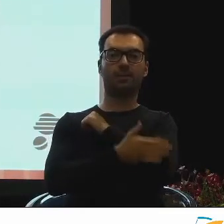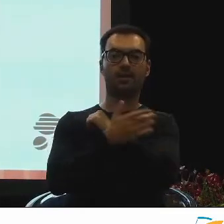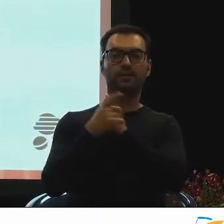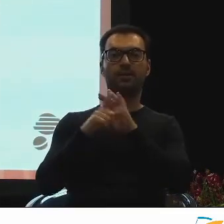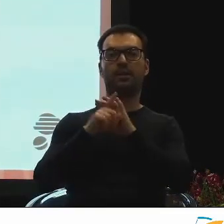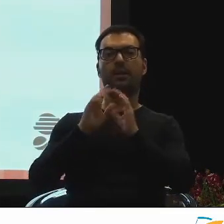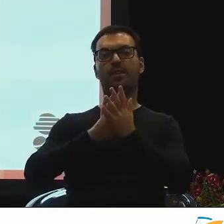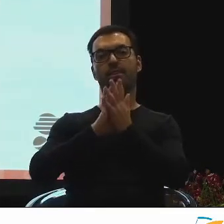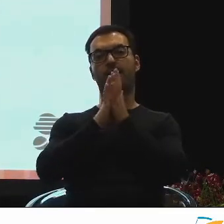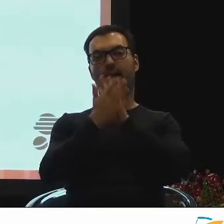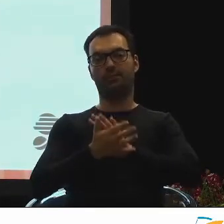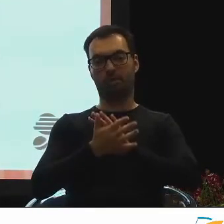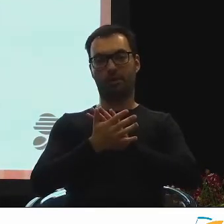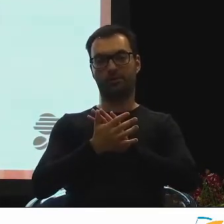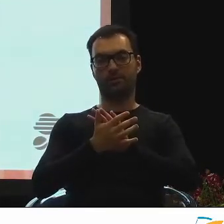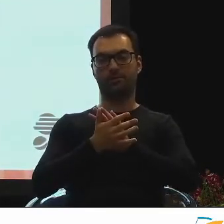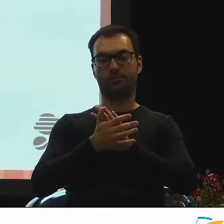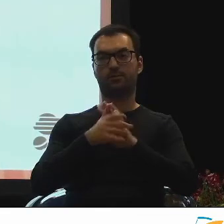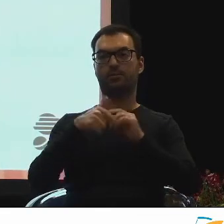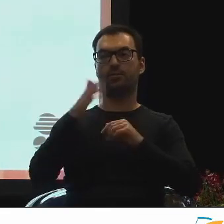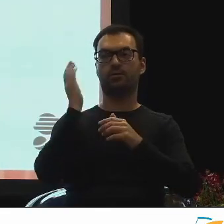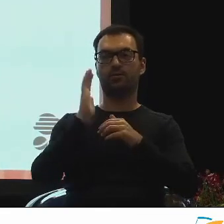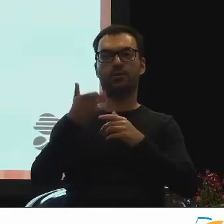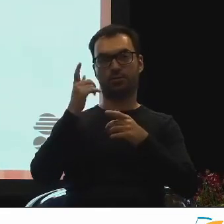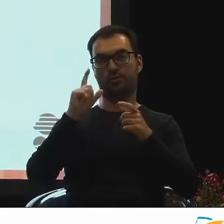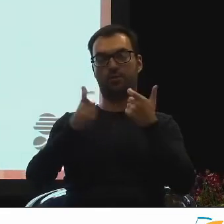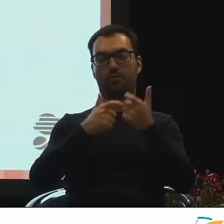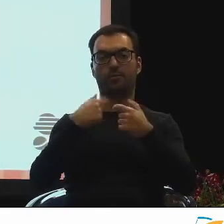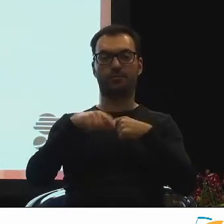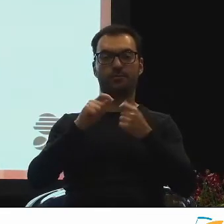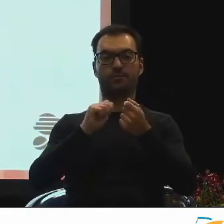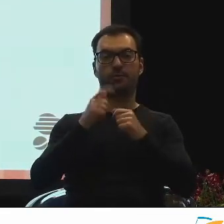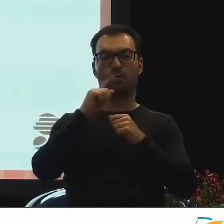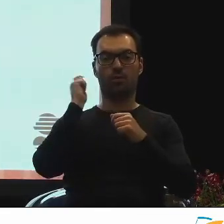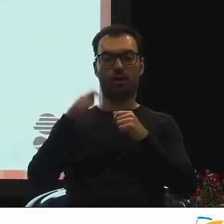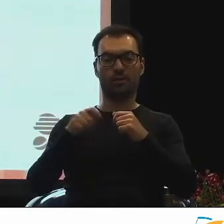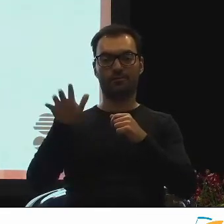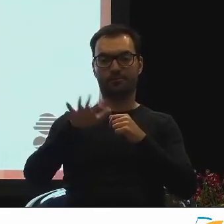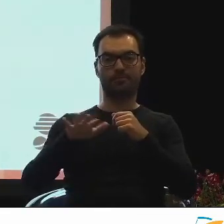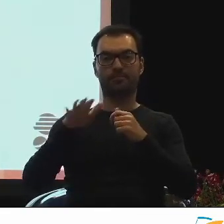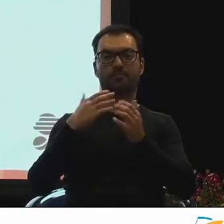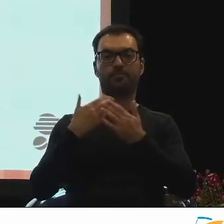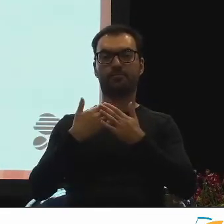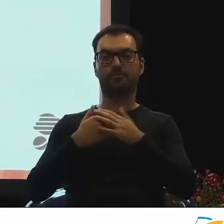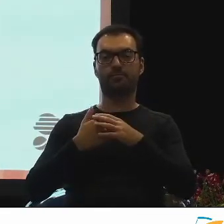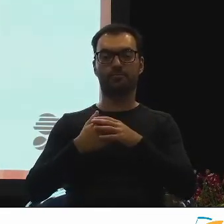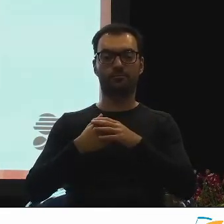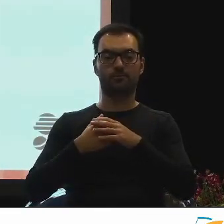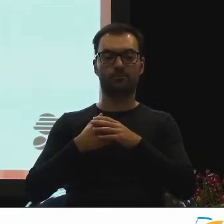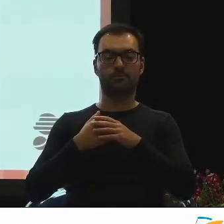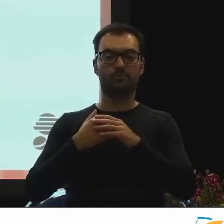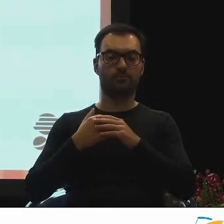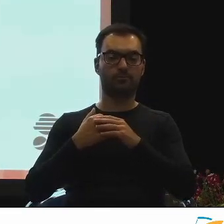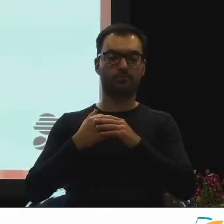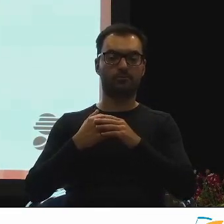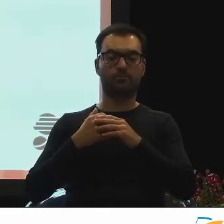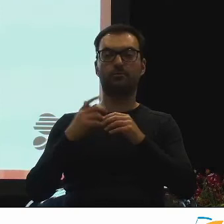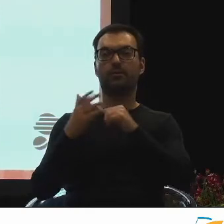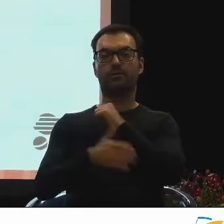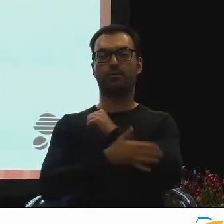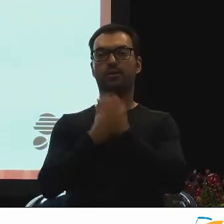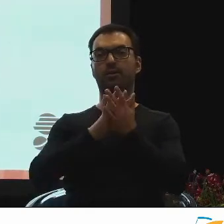w zakresie transformacji, która będzie się prędzej czy później dokonywała w Ukrainie. Bo wydaje mi się, że to